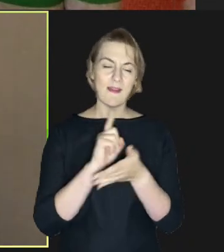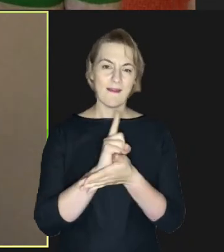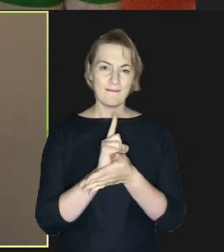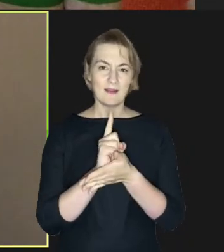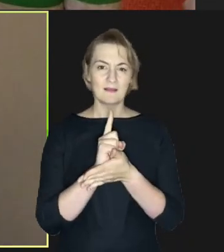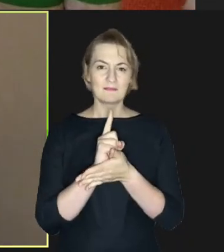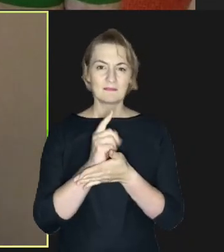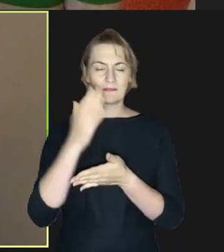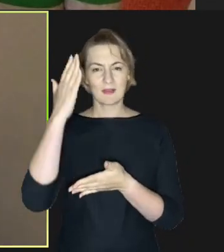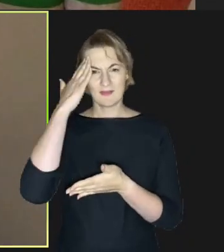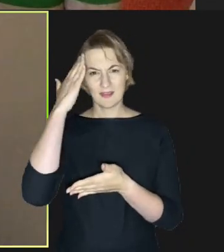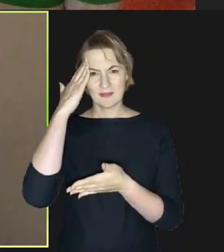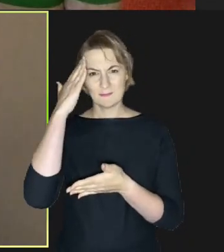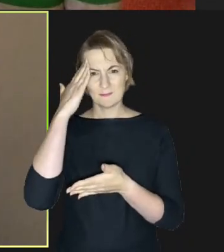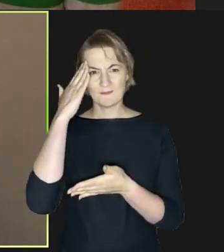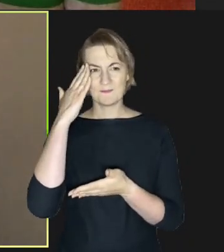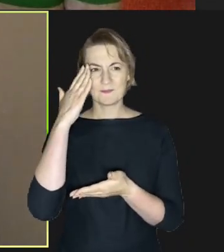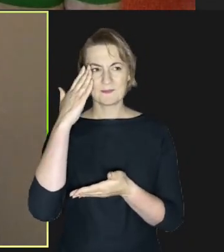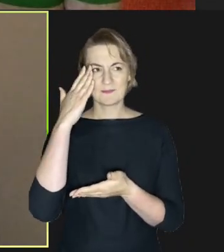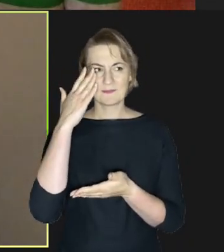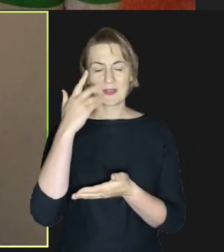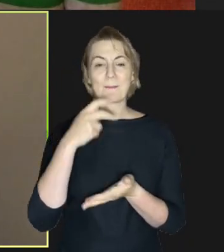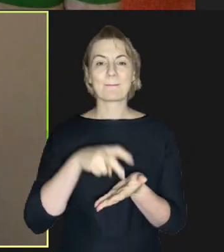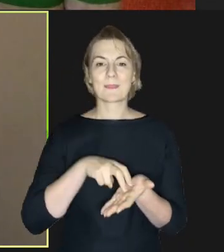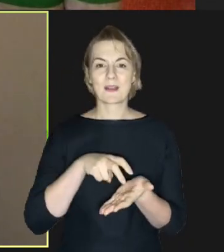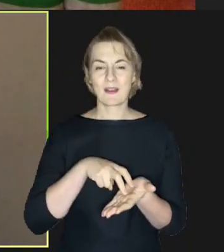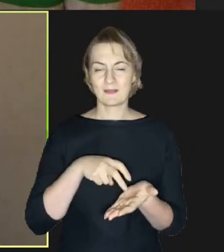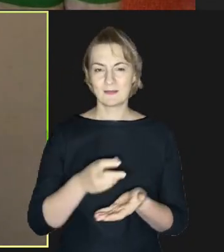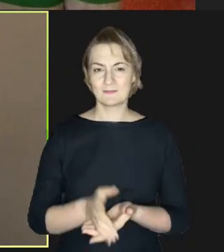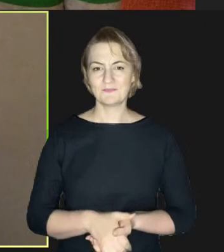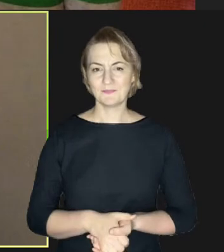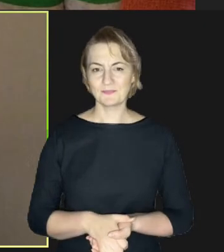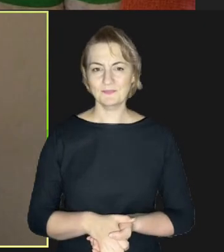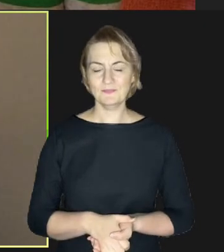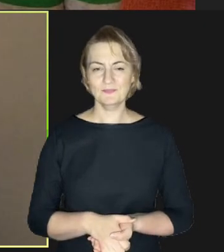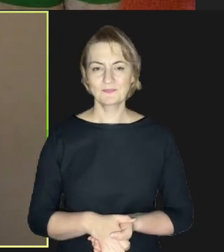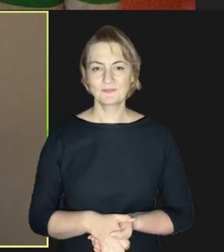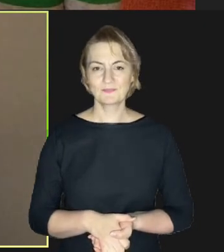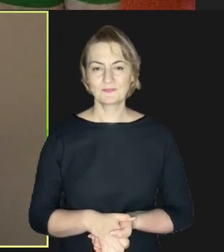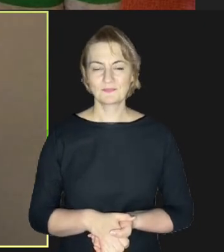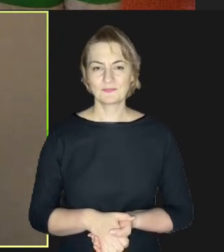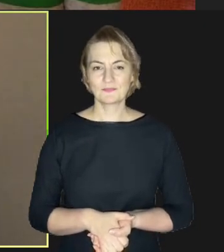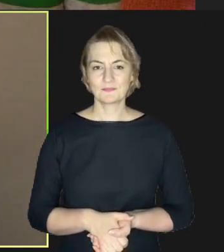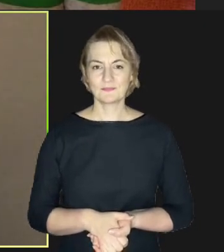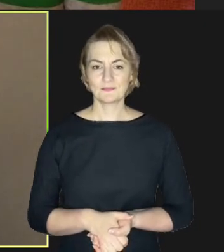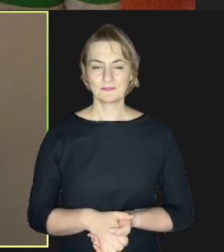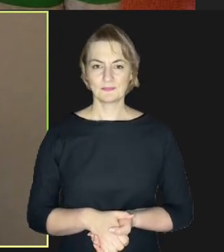wiedzy o tym, kim, braku wiedzy o tym, kim jesteśmy. Tak? Lęk jest